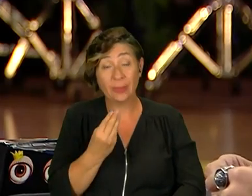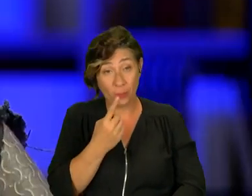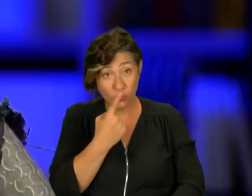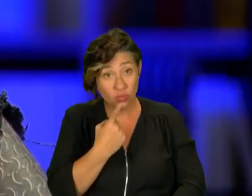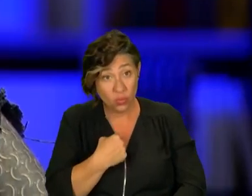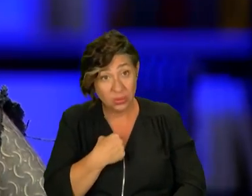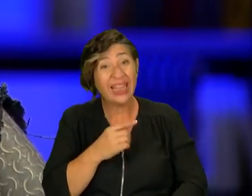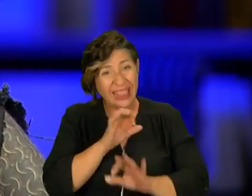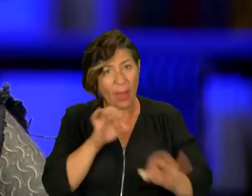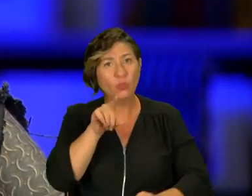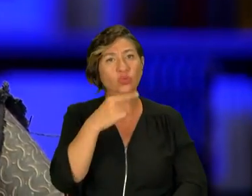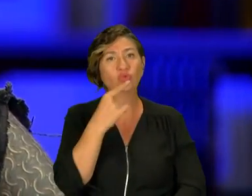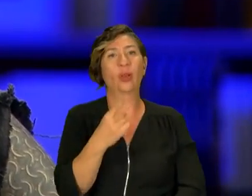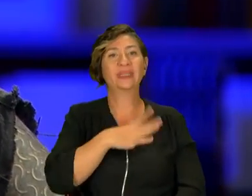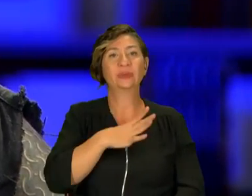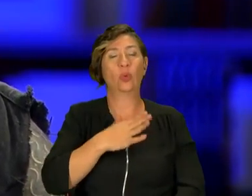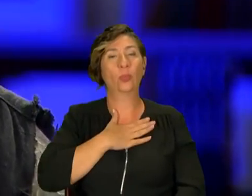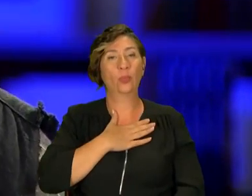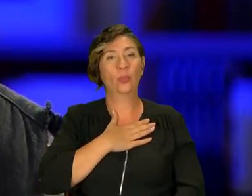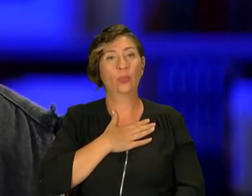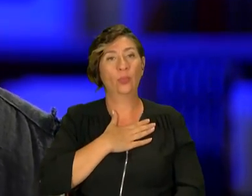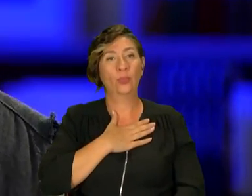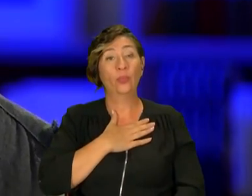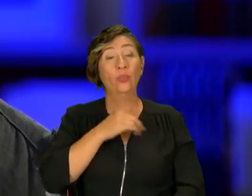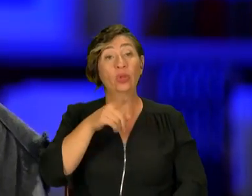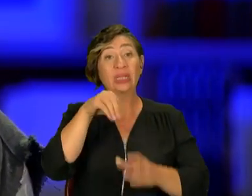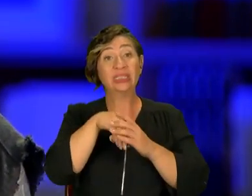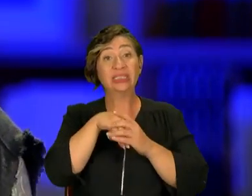bana? Evet, evet. Tam olarak bunu söylüyorum aslında. Çünkü... Ya